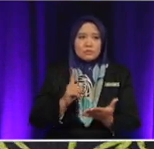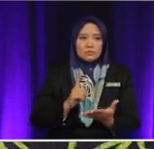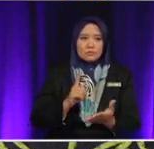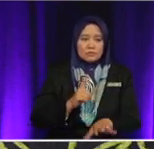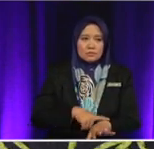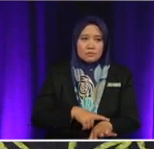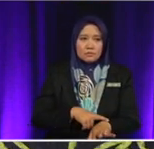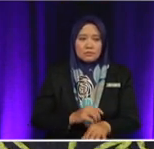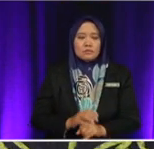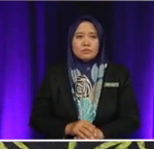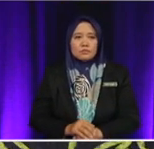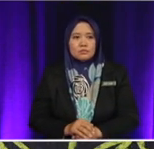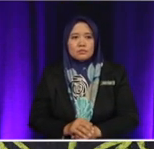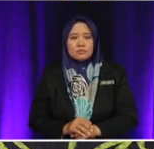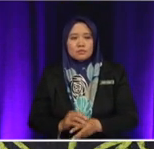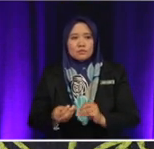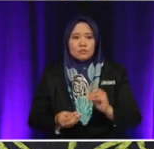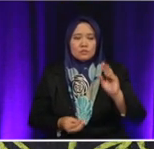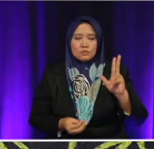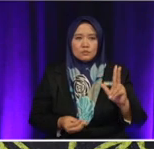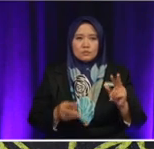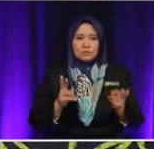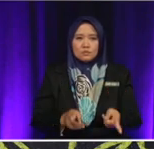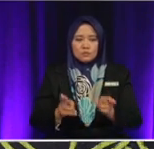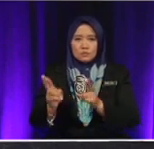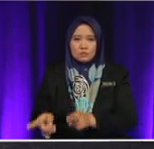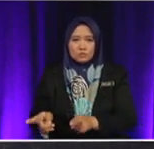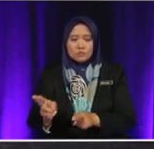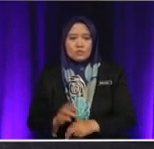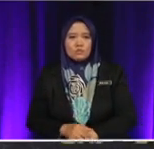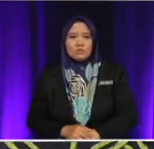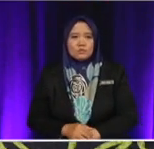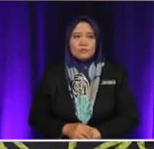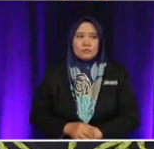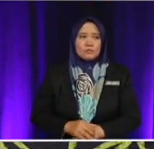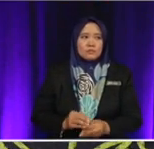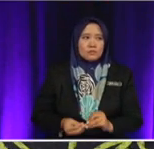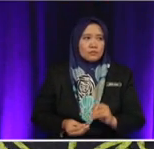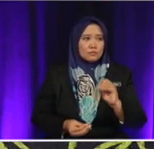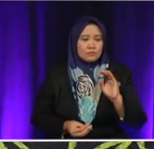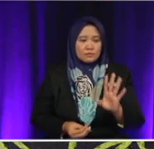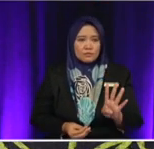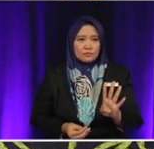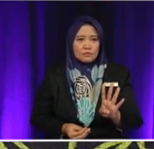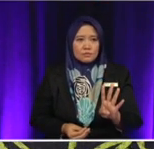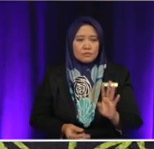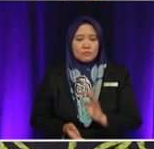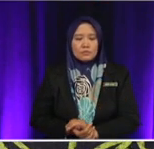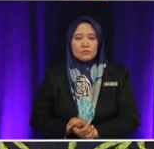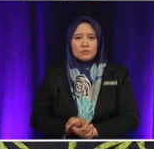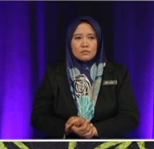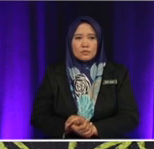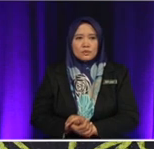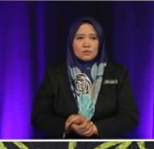kenal pasti tugas pekerja bawahan. Yang kelima, catatkan perkara yang perlu ada dalam DID. Yang keenam, buat